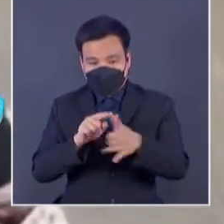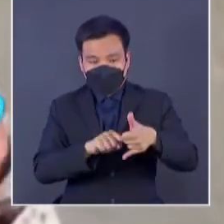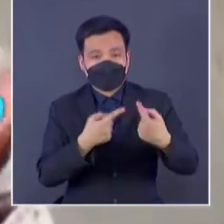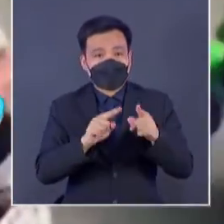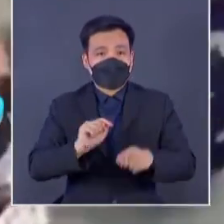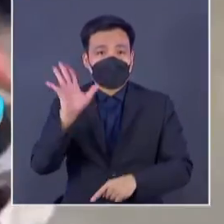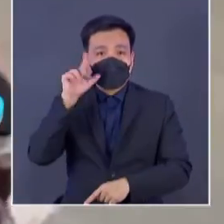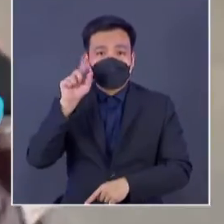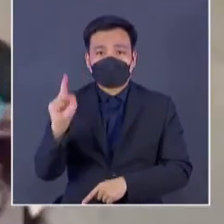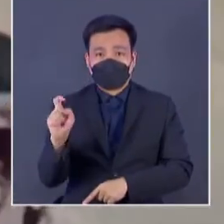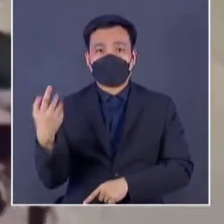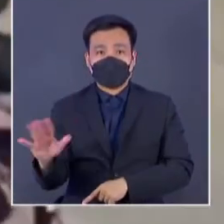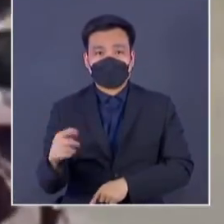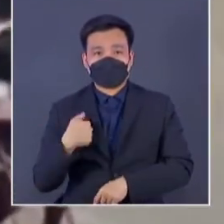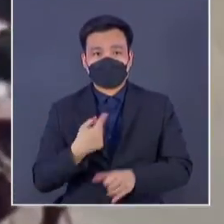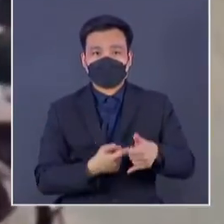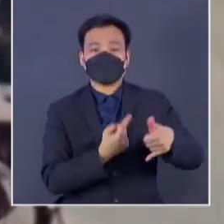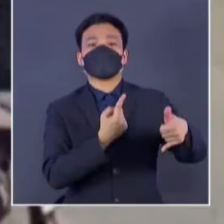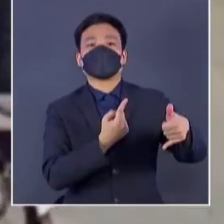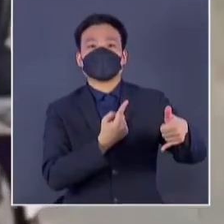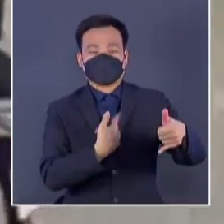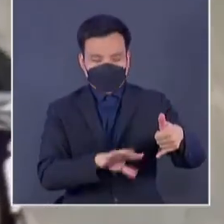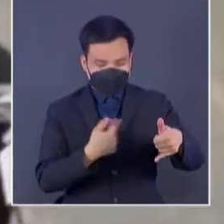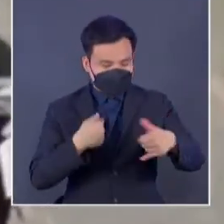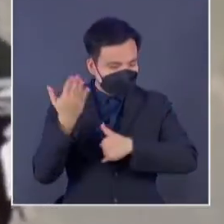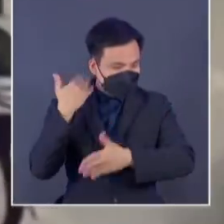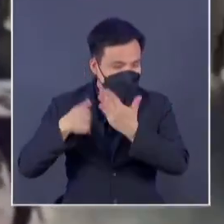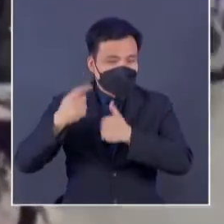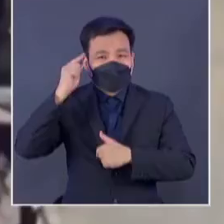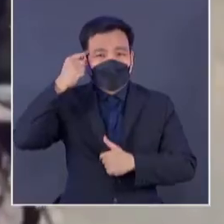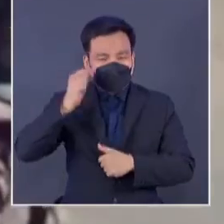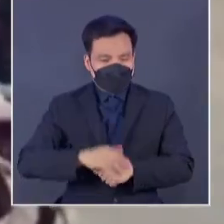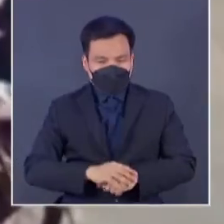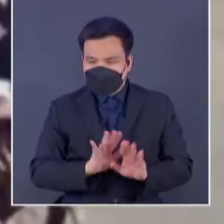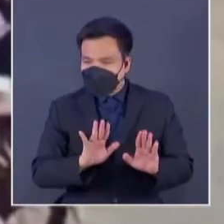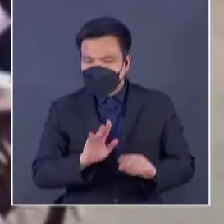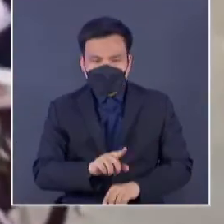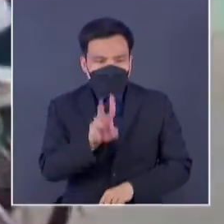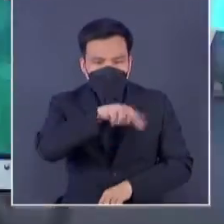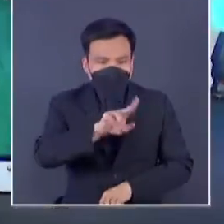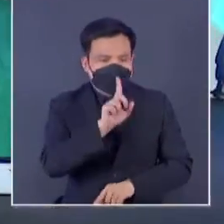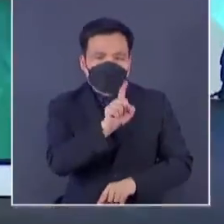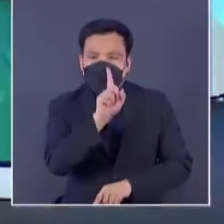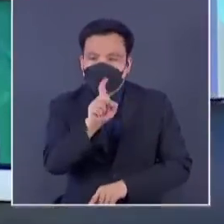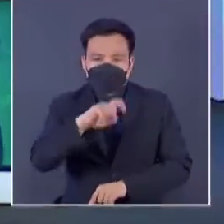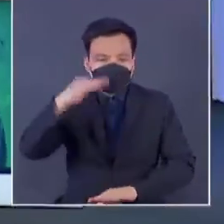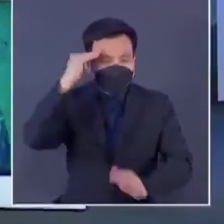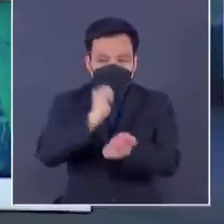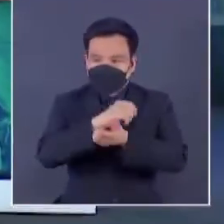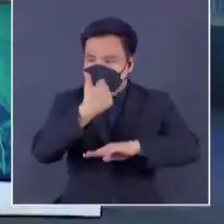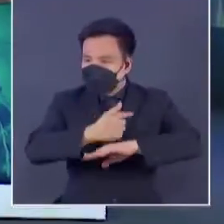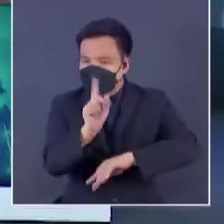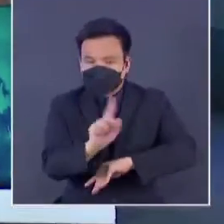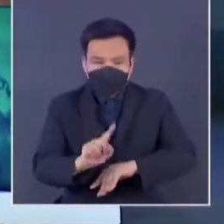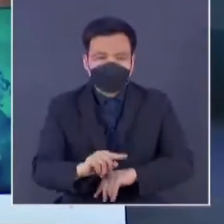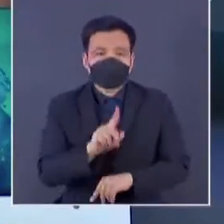อไปแต่ตอนนี้ก็สืบสาวเราเรื่องไม่ได้ครับว่าที่มาตามหาสารวัตรในสารวัตรไหนนะครับ และที่ไปก่อเหตุทำล